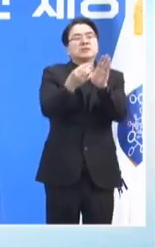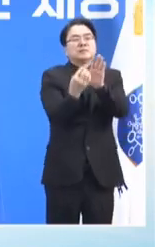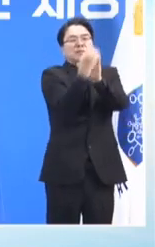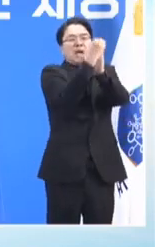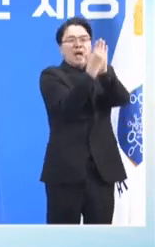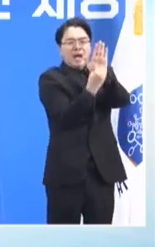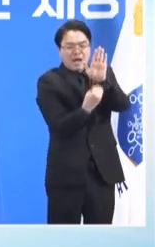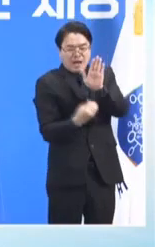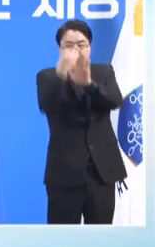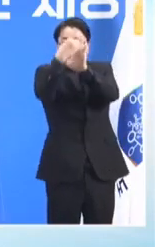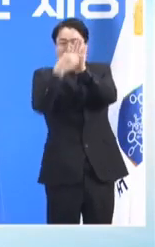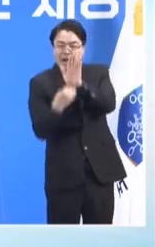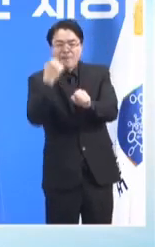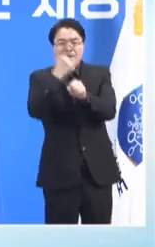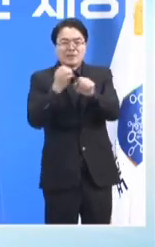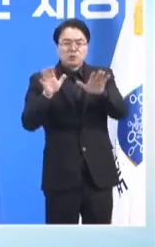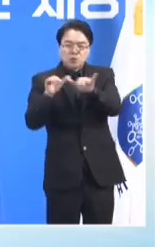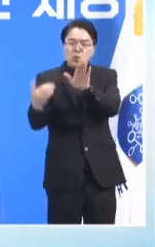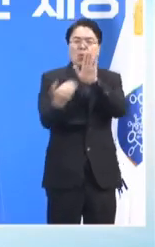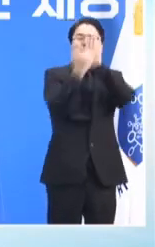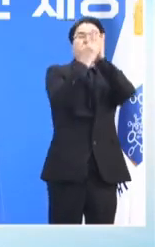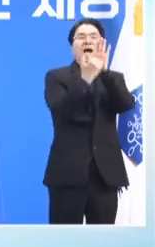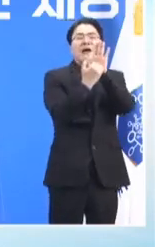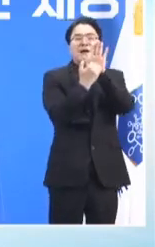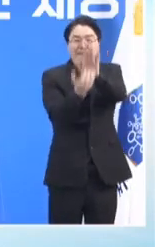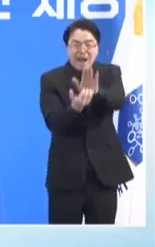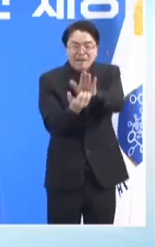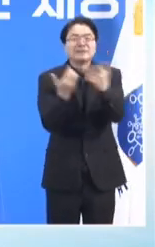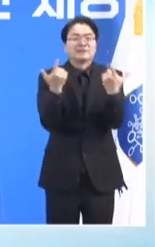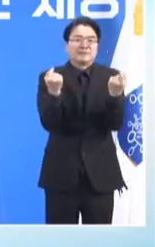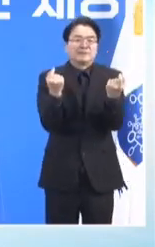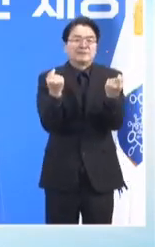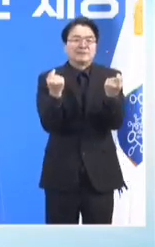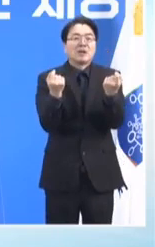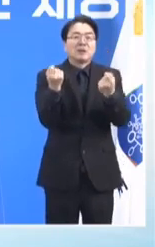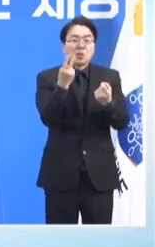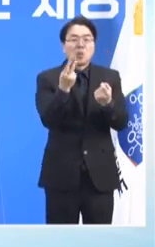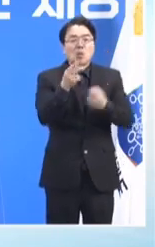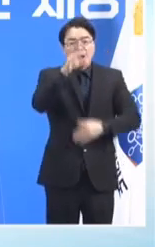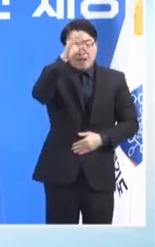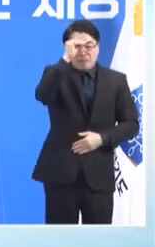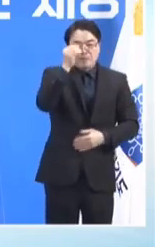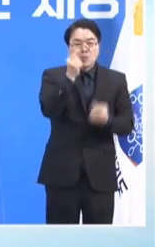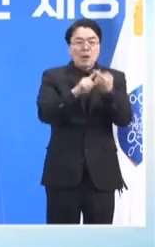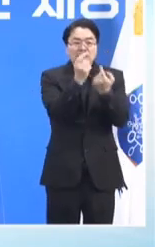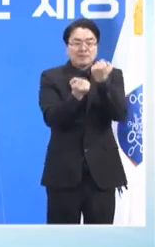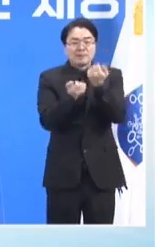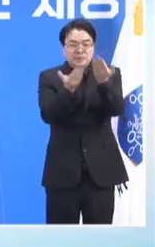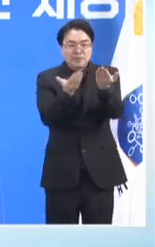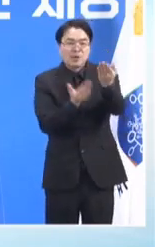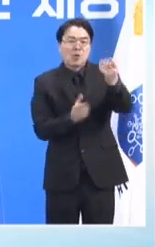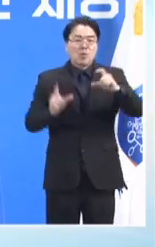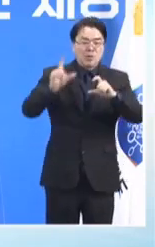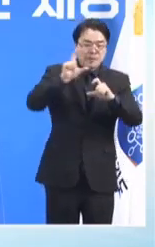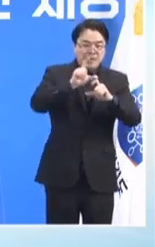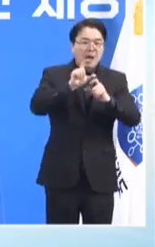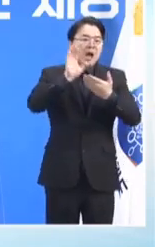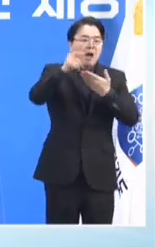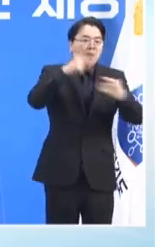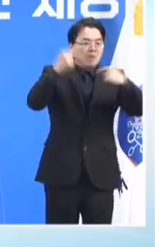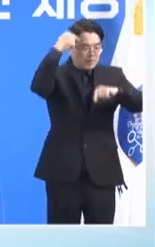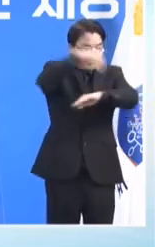예정입니다. 셋째, 앞서 설명드린 모니터링 및 시범사업 추진과 함께 지속 가능한 정책 추진